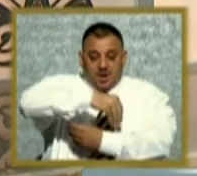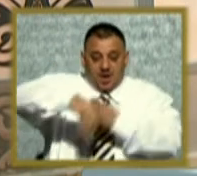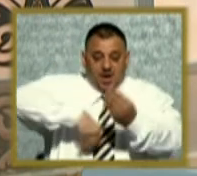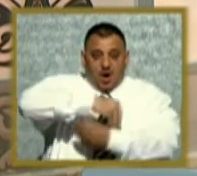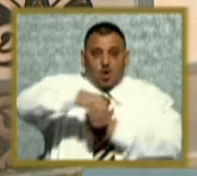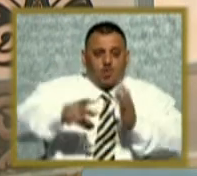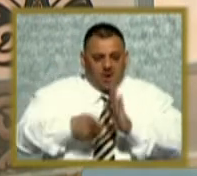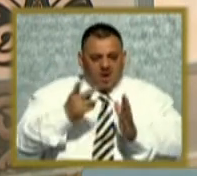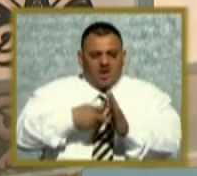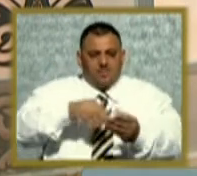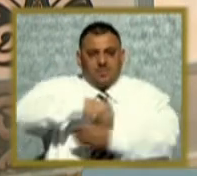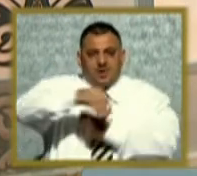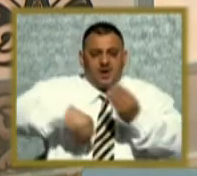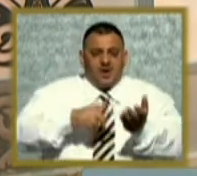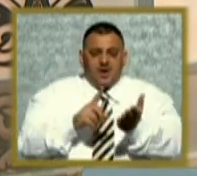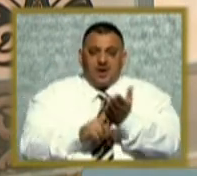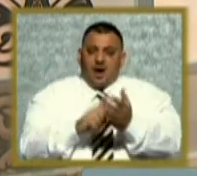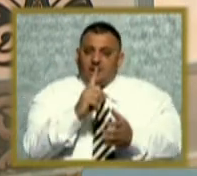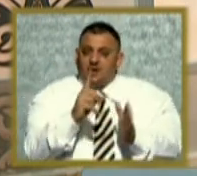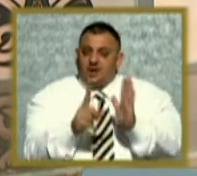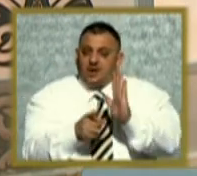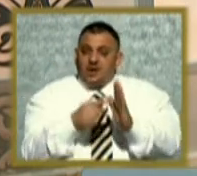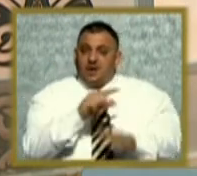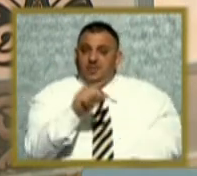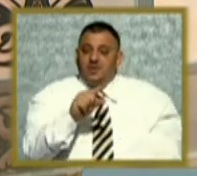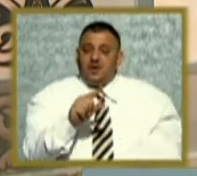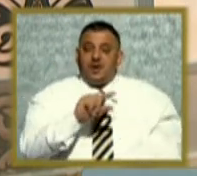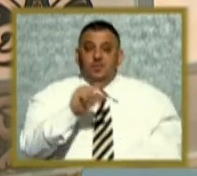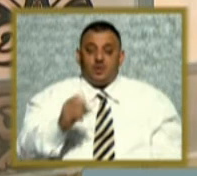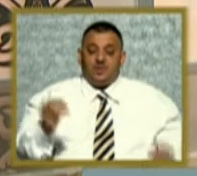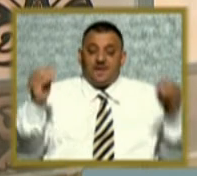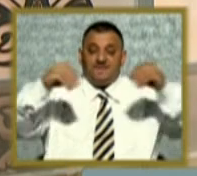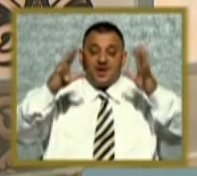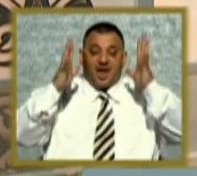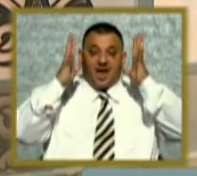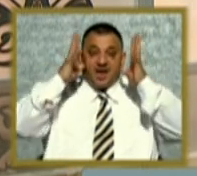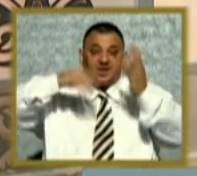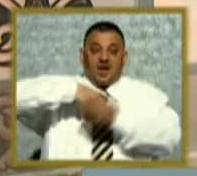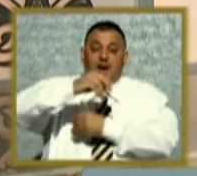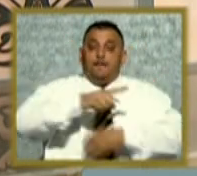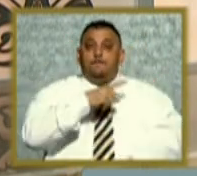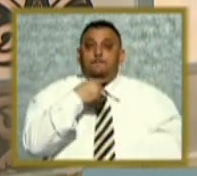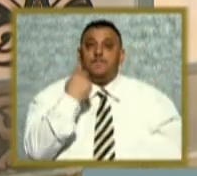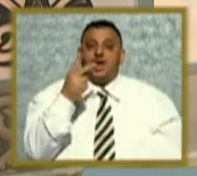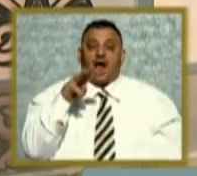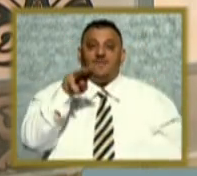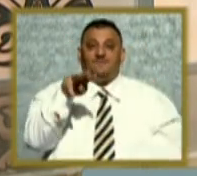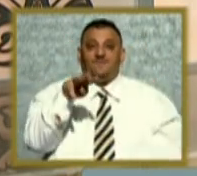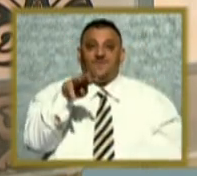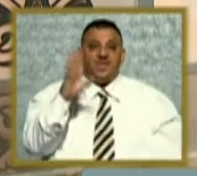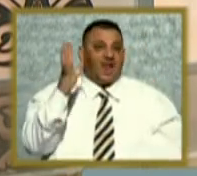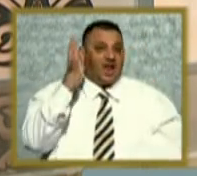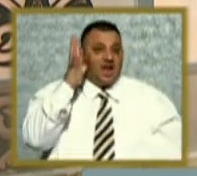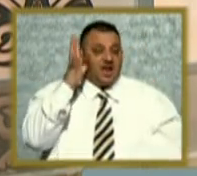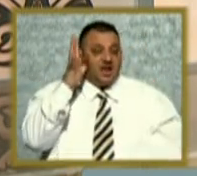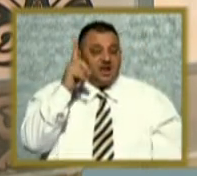إيه. يصلي في الحرم، وتعرف فضيلتك يعني الصلاة في الحرم يعني 100,000 صلاة، صح؟ صحيح.